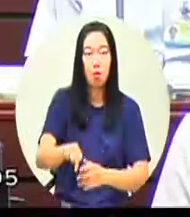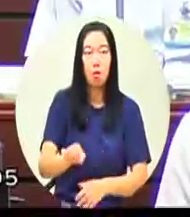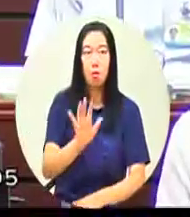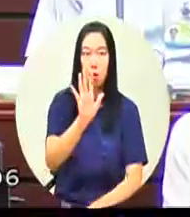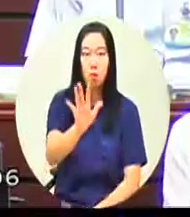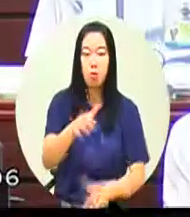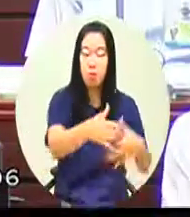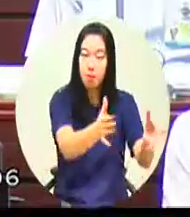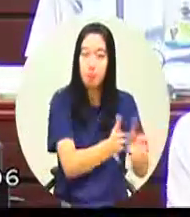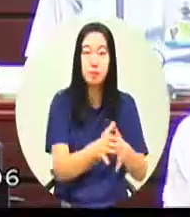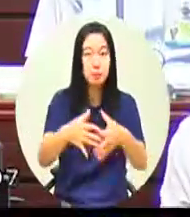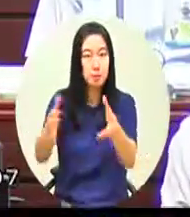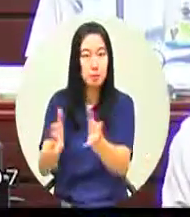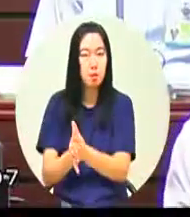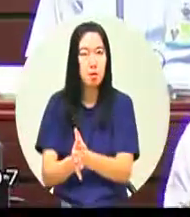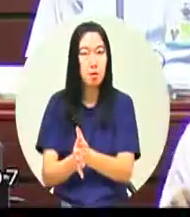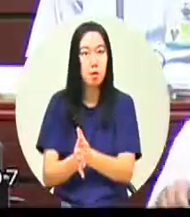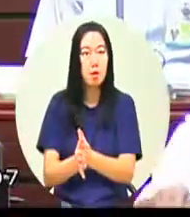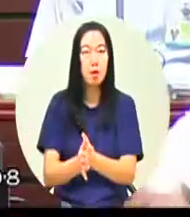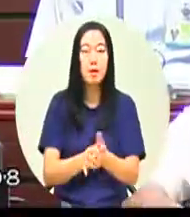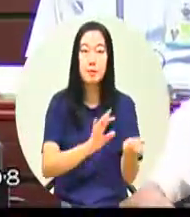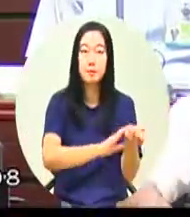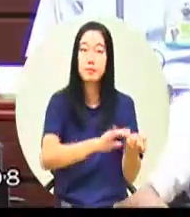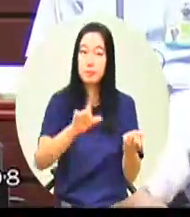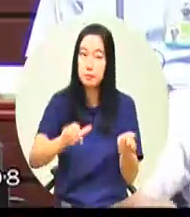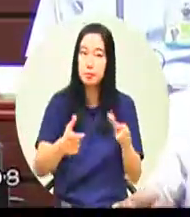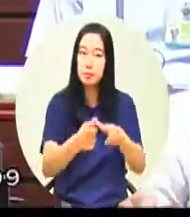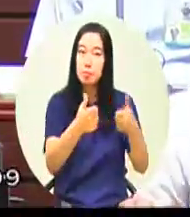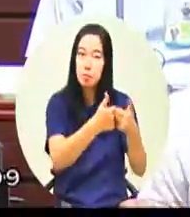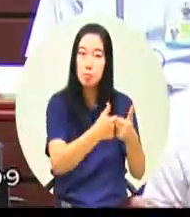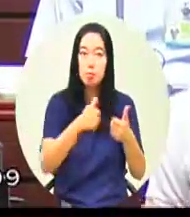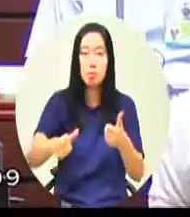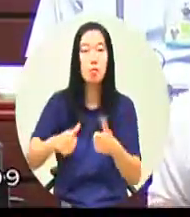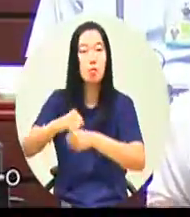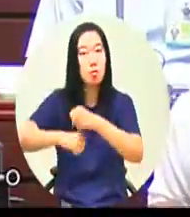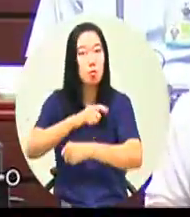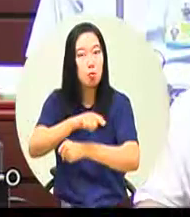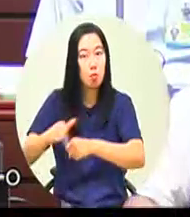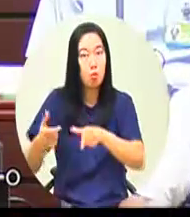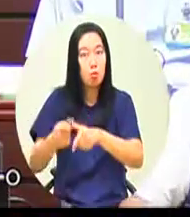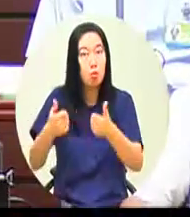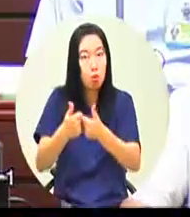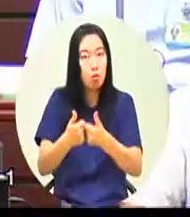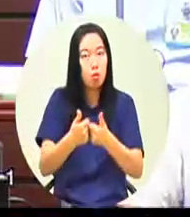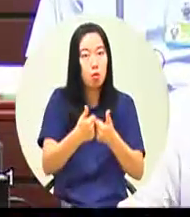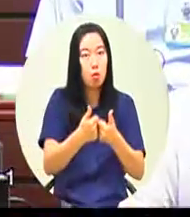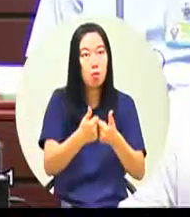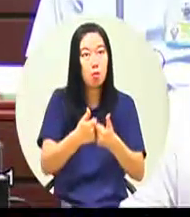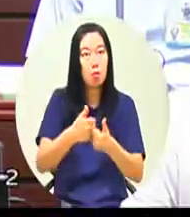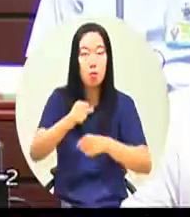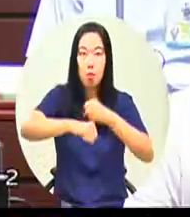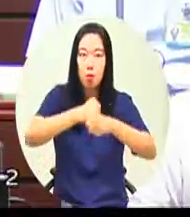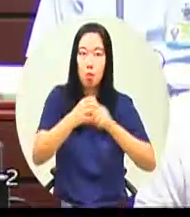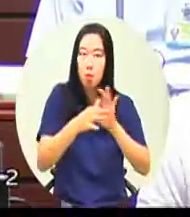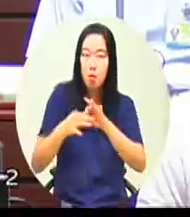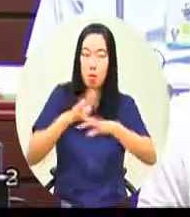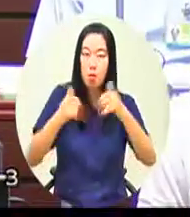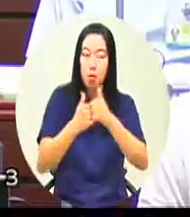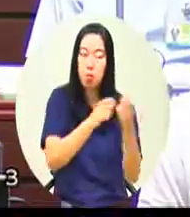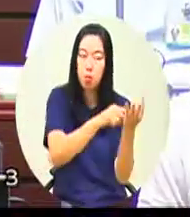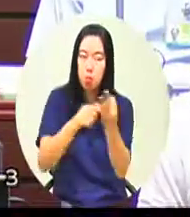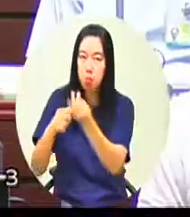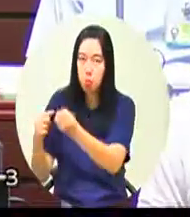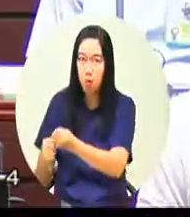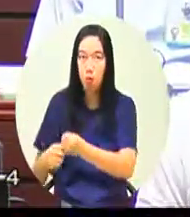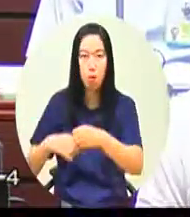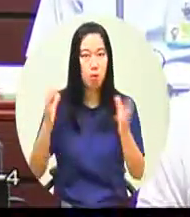的团体，包括兽医师工会，包括按的宠物工会，包括按的一挂哦，按的动物关怀协会，理性的动物